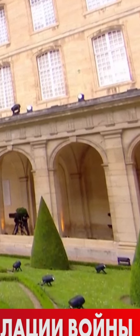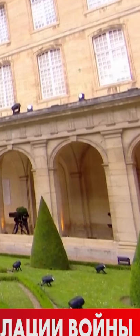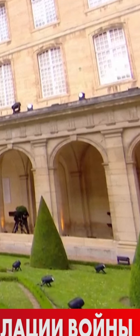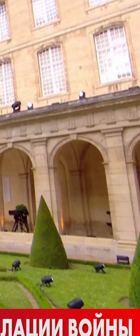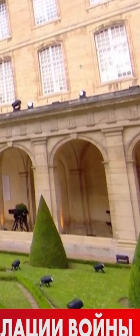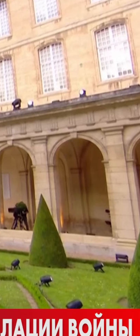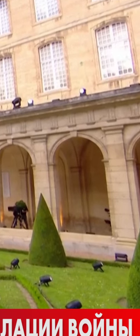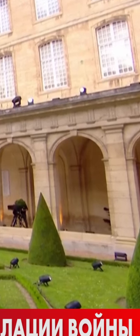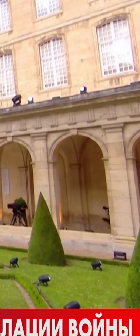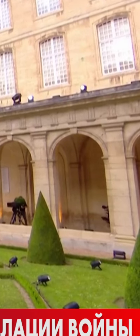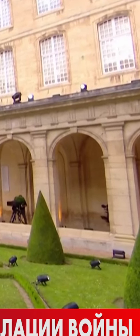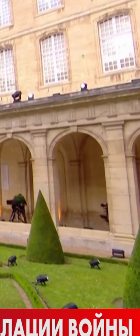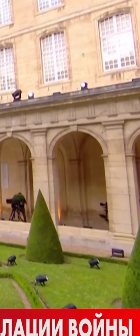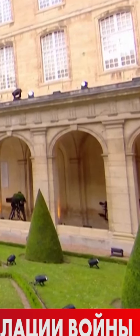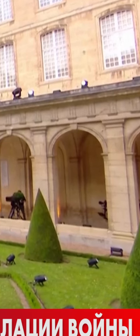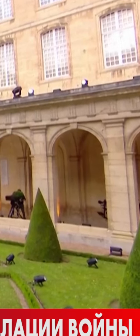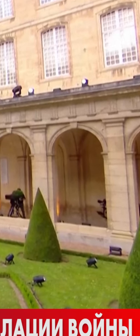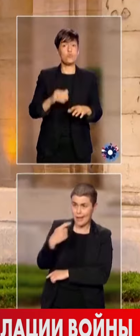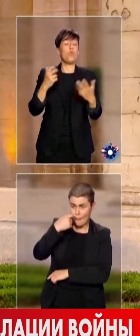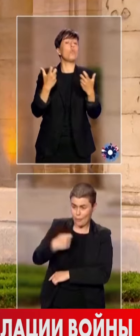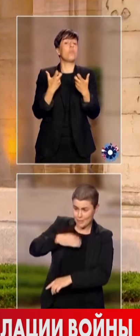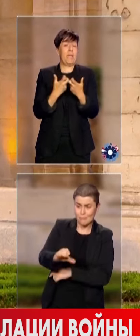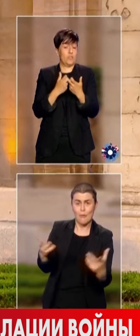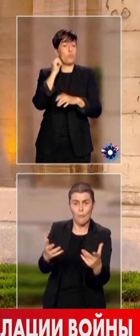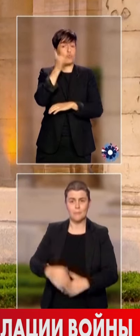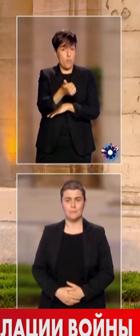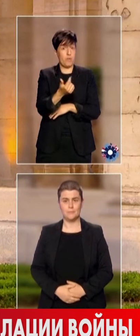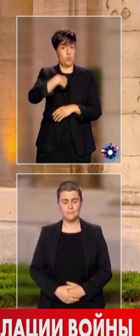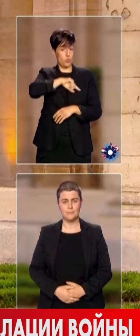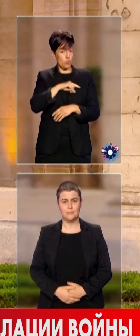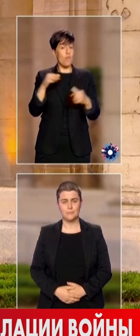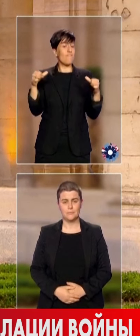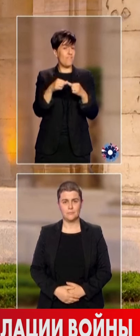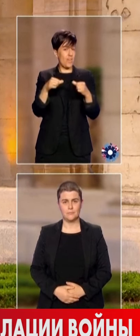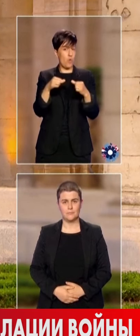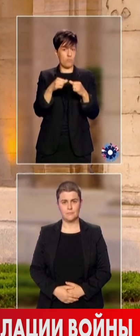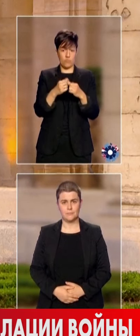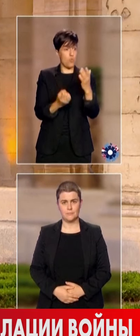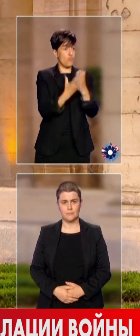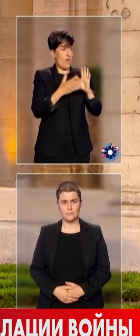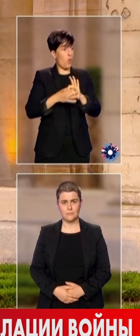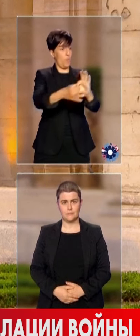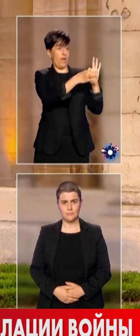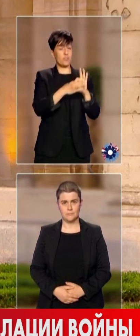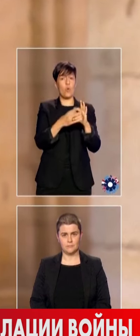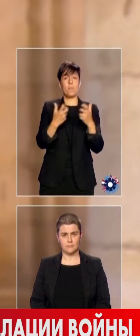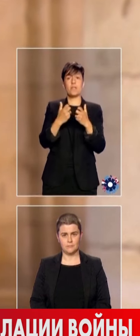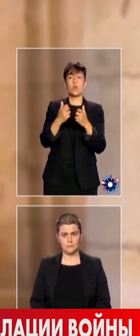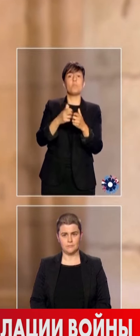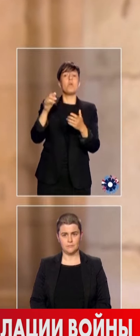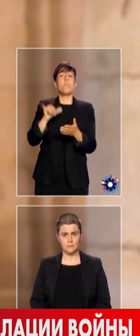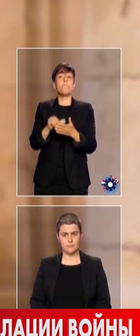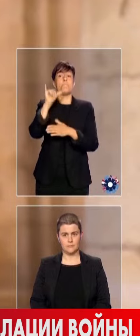Президент Франции Эммануэль Макрон дал интервью журналистам телеканалов ТФ1 и Франс-2. Интервью проходило в день торжественной церемонии,